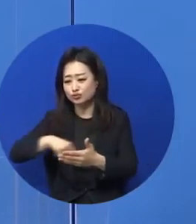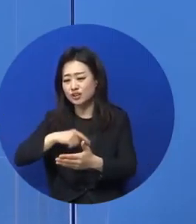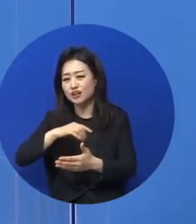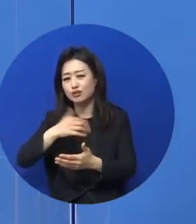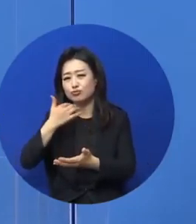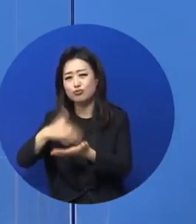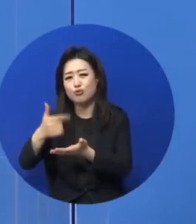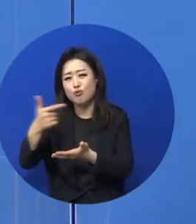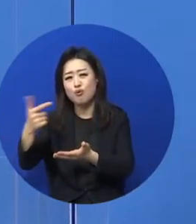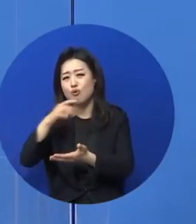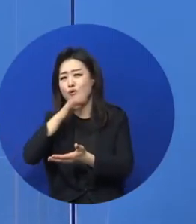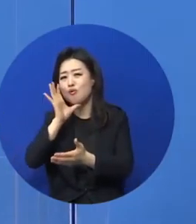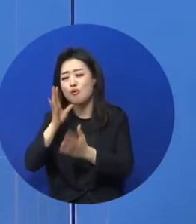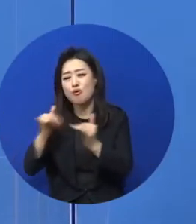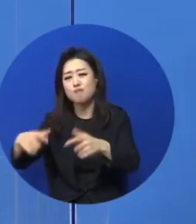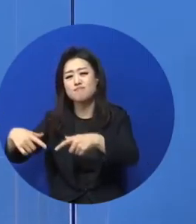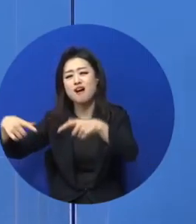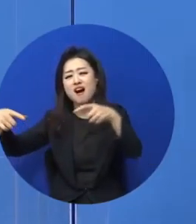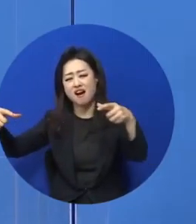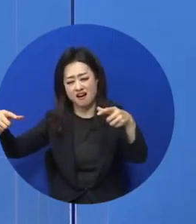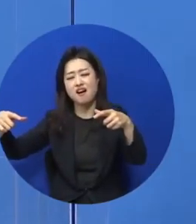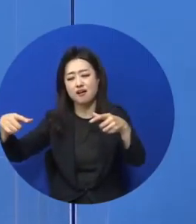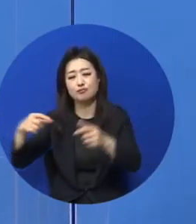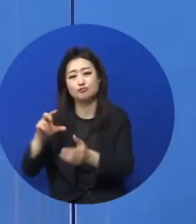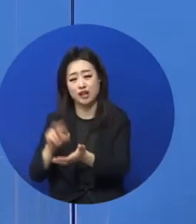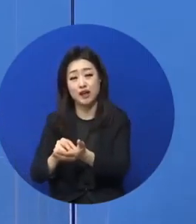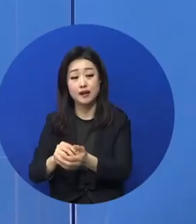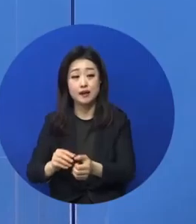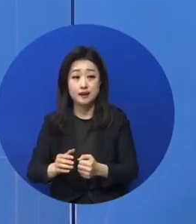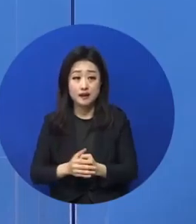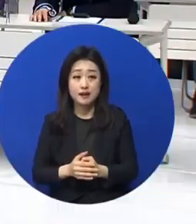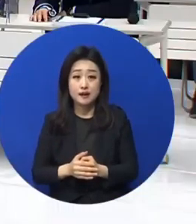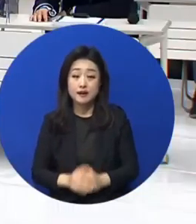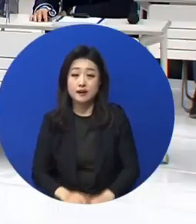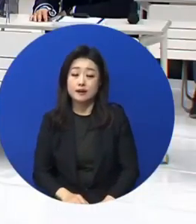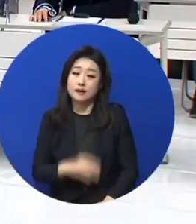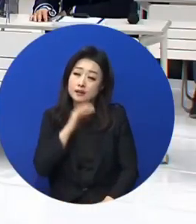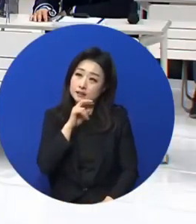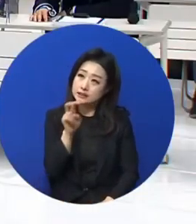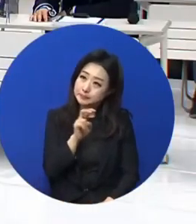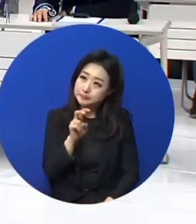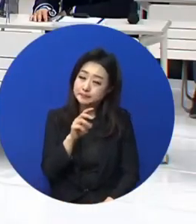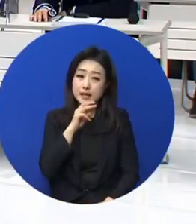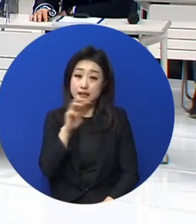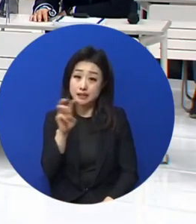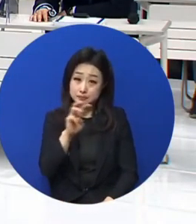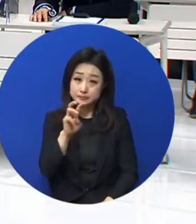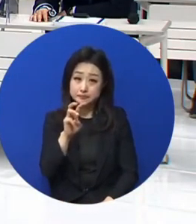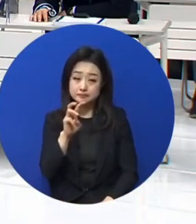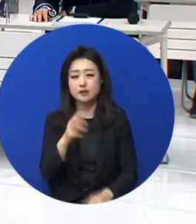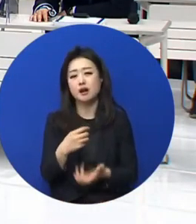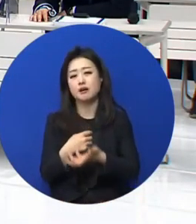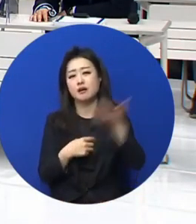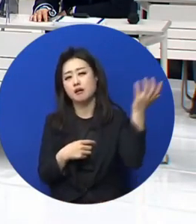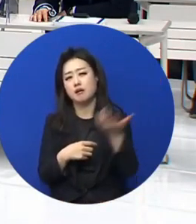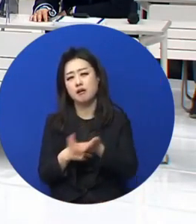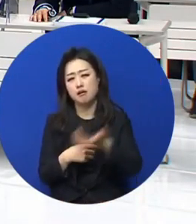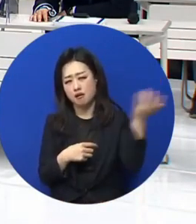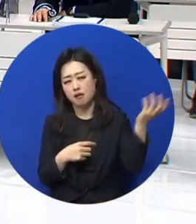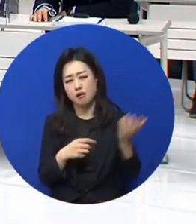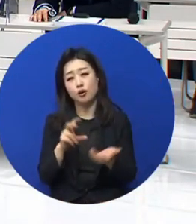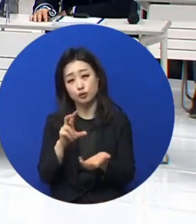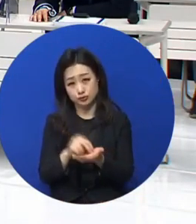그래서 이 말난 김에 좀 말씀을 드리면 지금 20, 30대가 자꾸 빠져나가서 공동화가 되고 있는